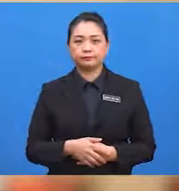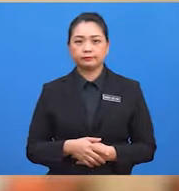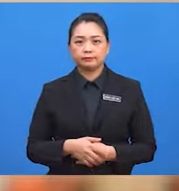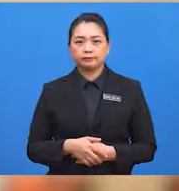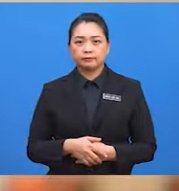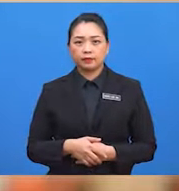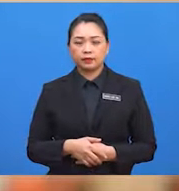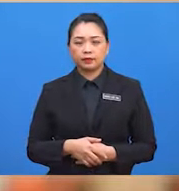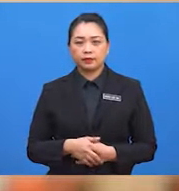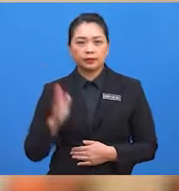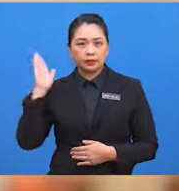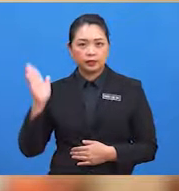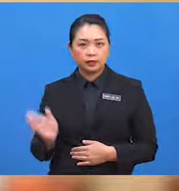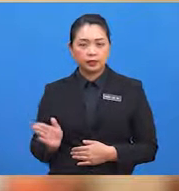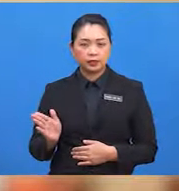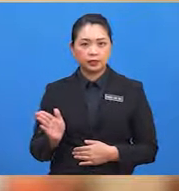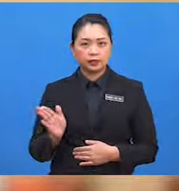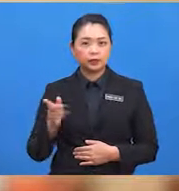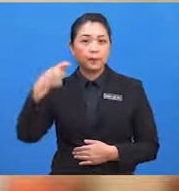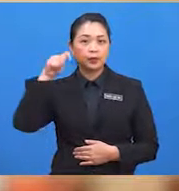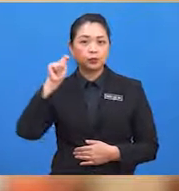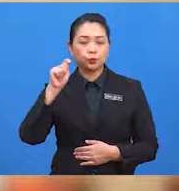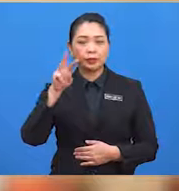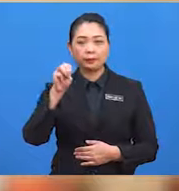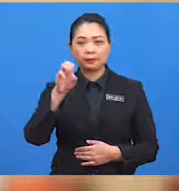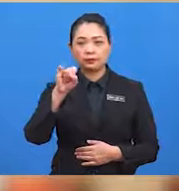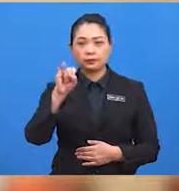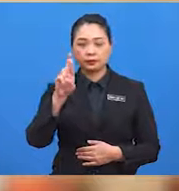Ini pula tamadun Mesir Purba,